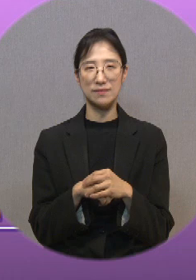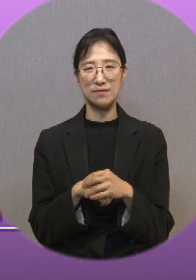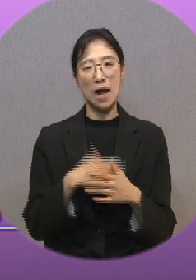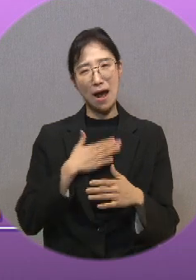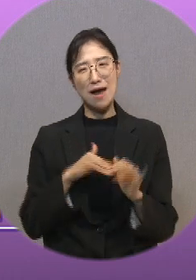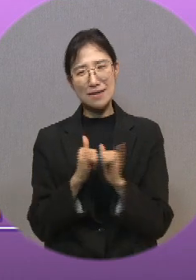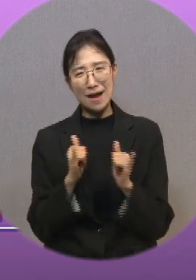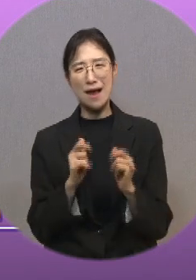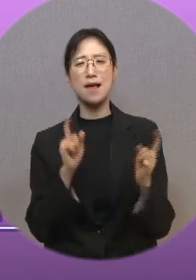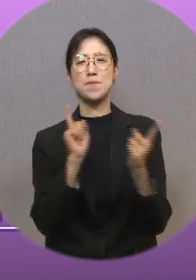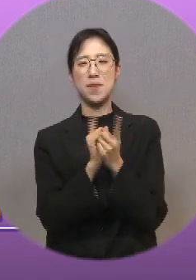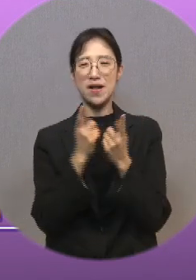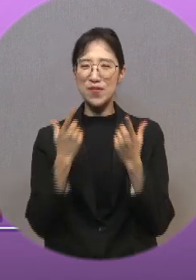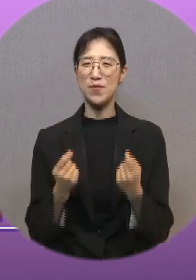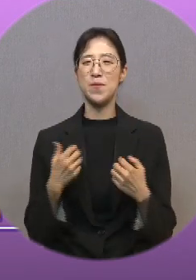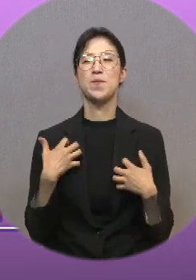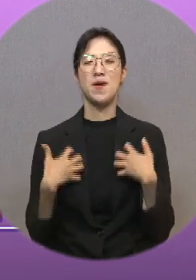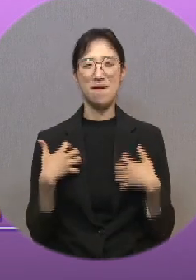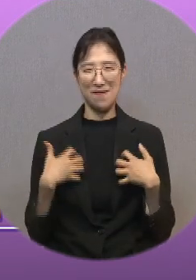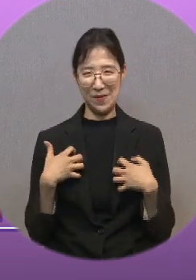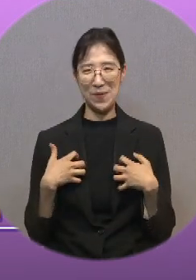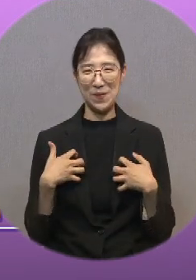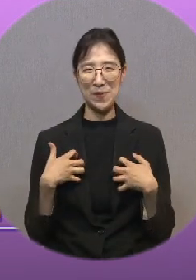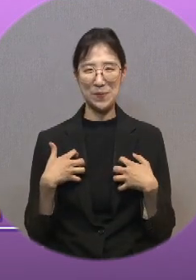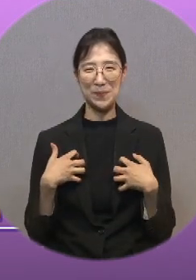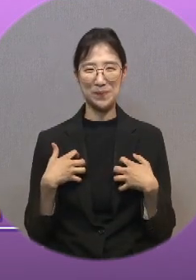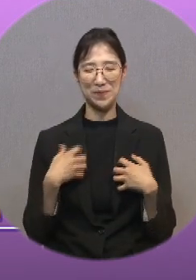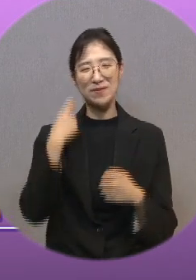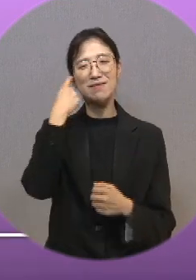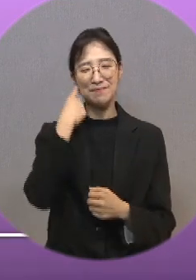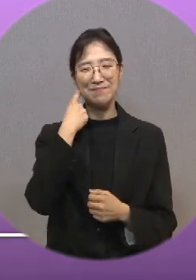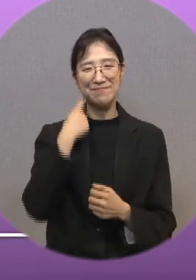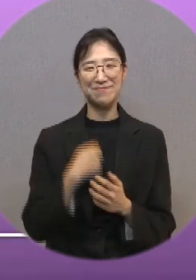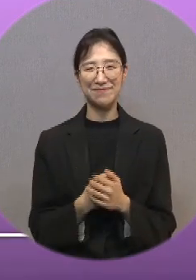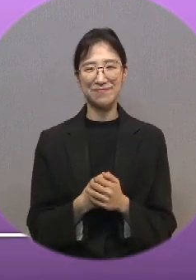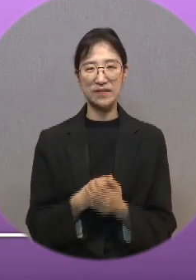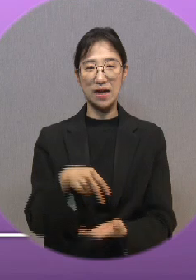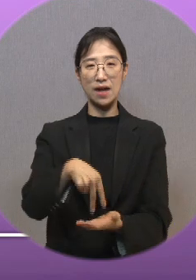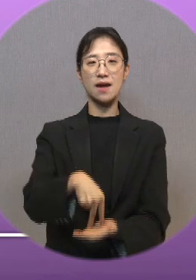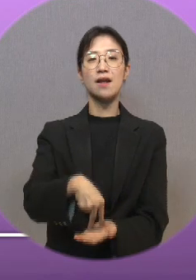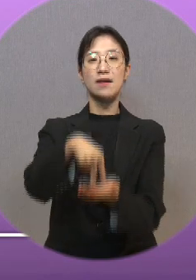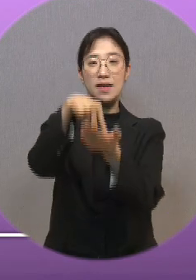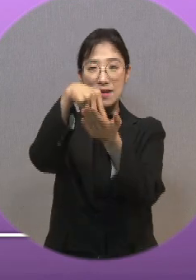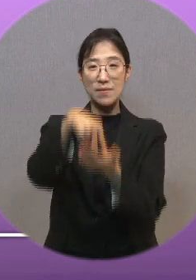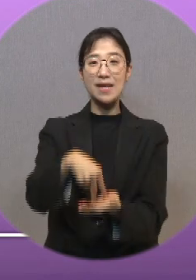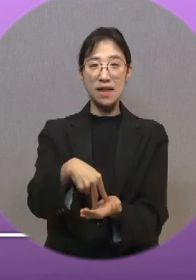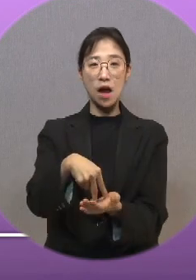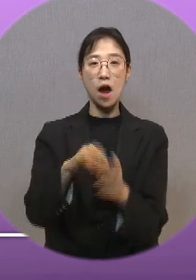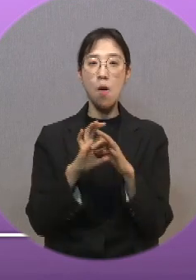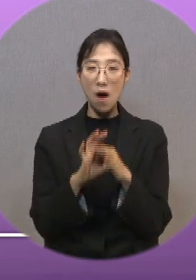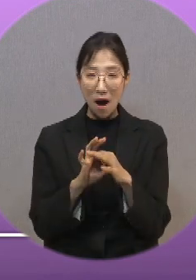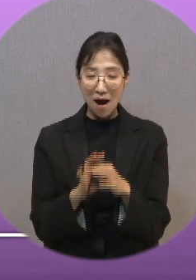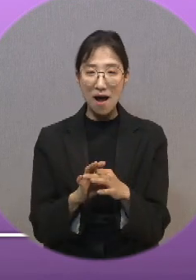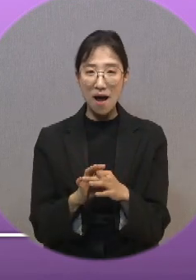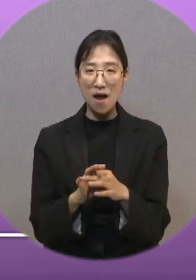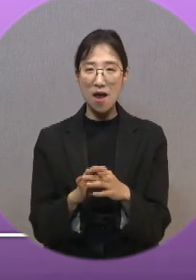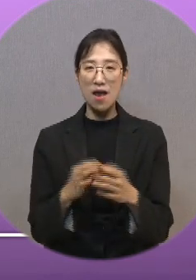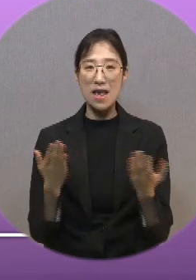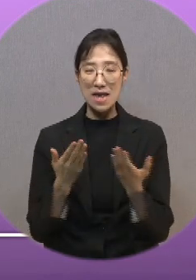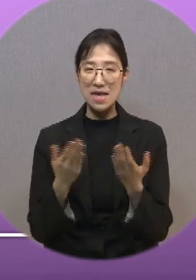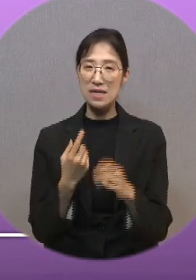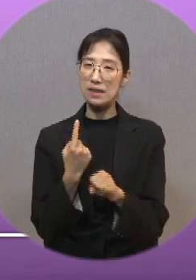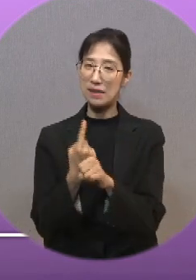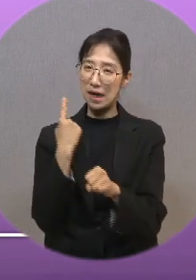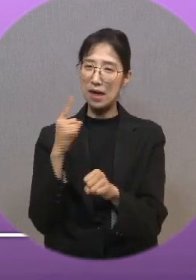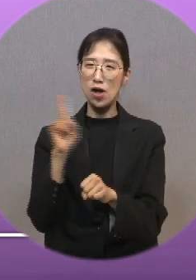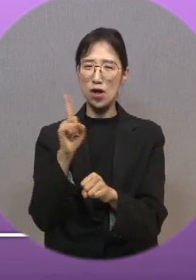지인을 만난 그런 반가움 그런 느낌입니다. 엘리베이터는 지금 작년에